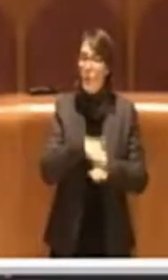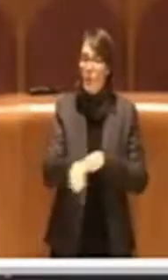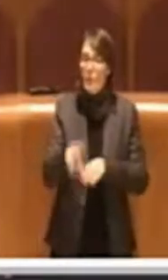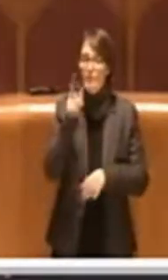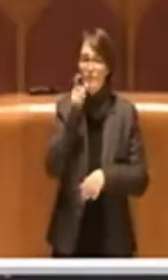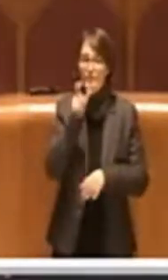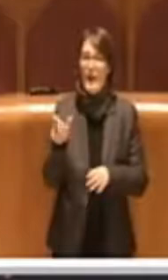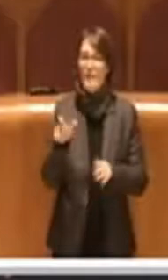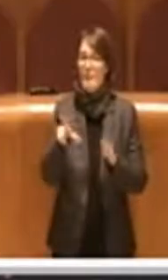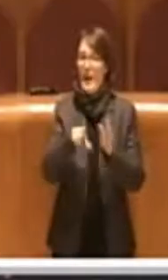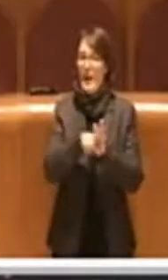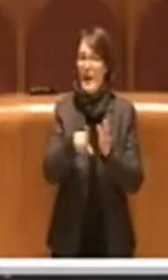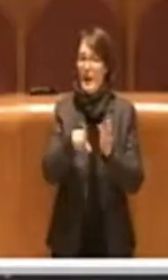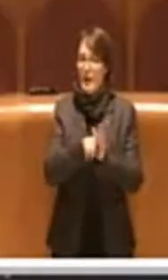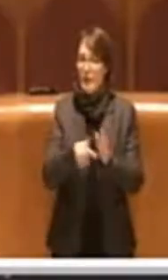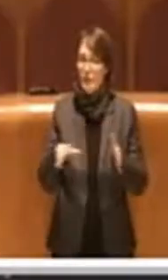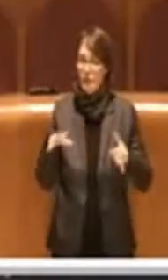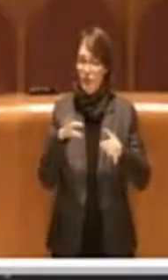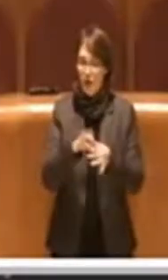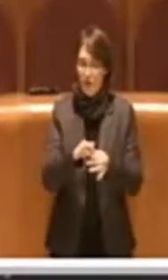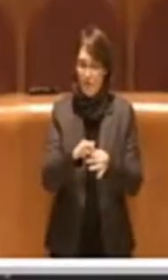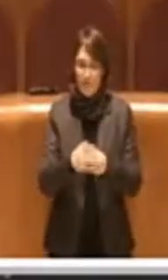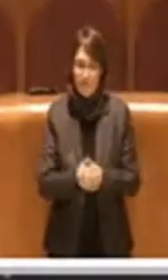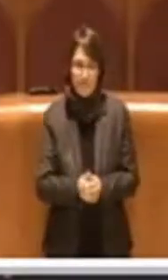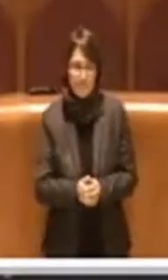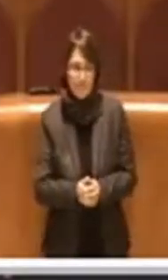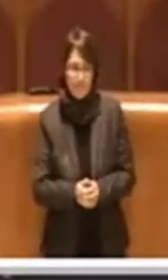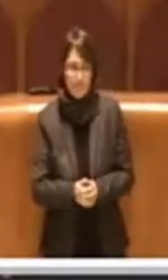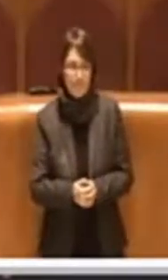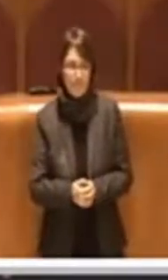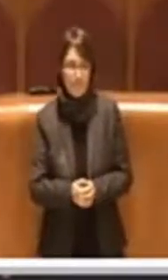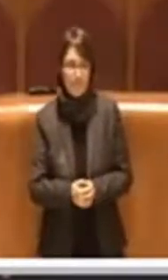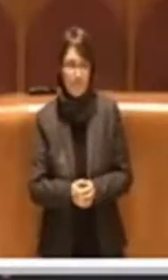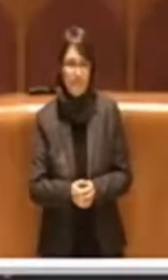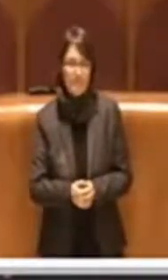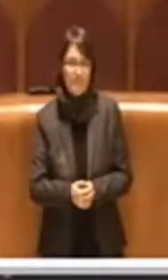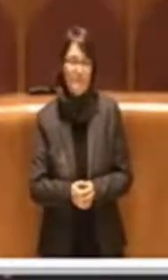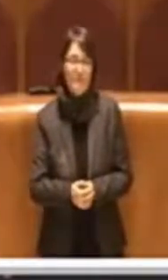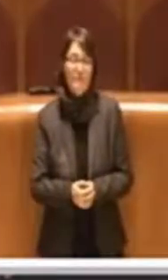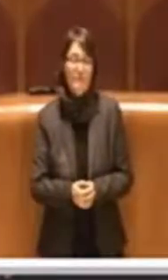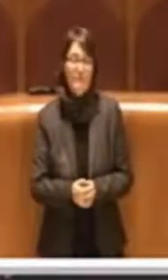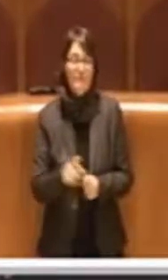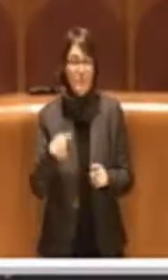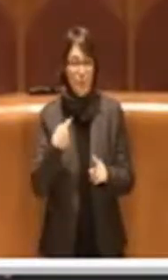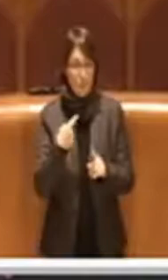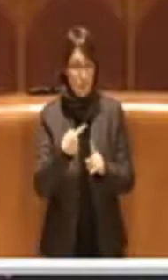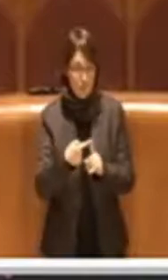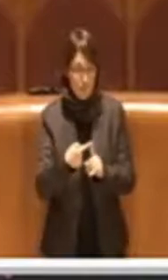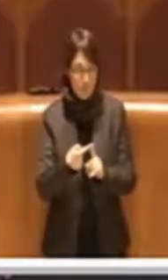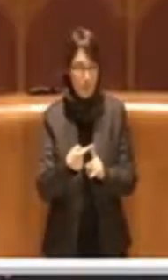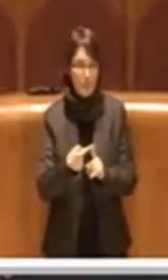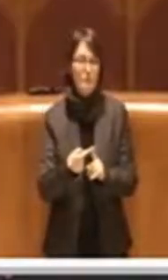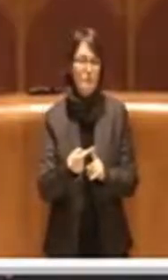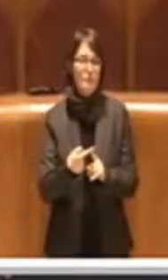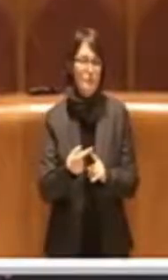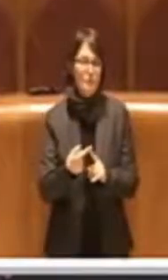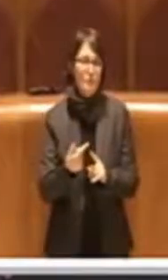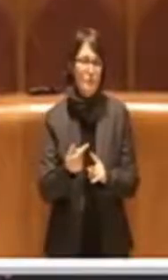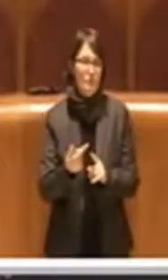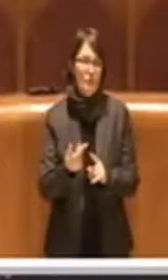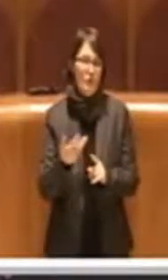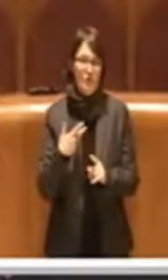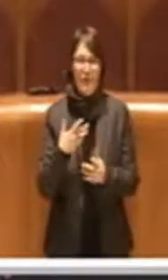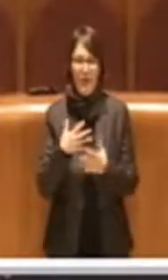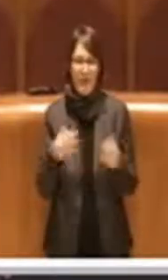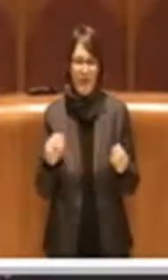Detto questo, va anche considerato, perché sfugge, è stato detto più volte, l'argomento è